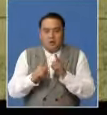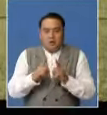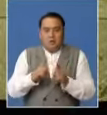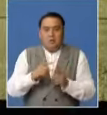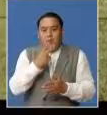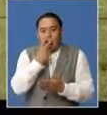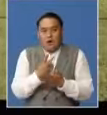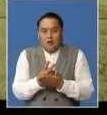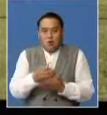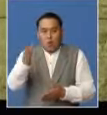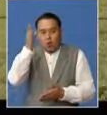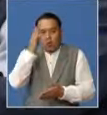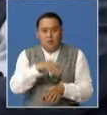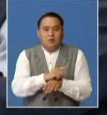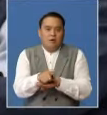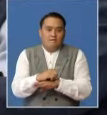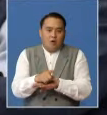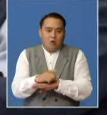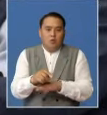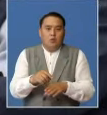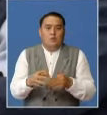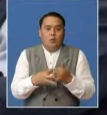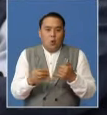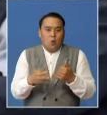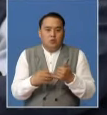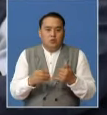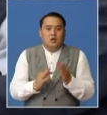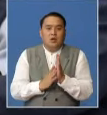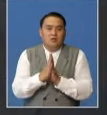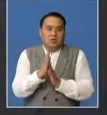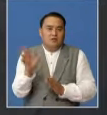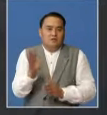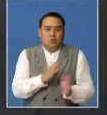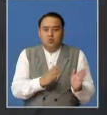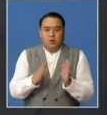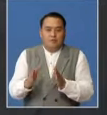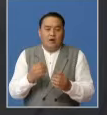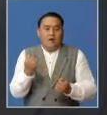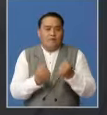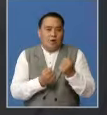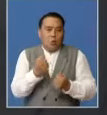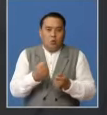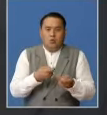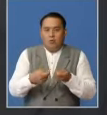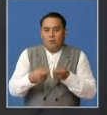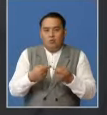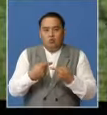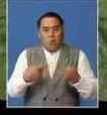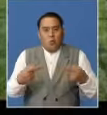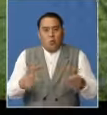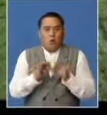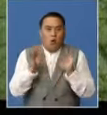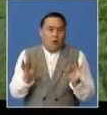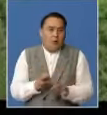представили дроны, умные датчики, анализирующие почву и состояние растений, систему автовождения Trimble и многое другое. Таким